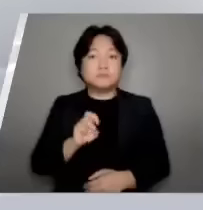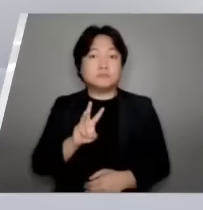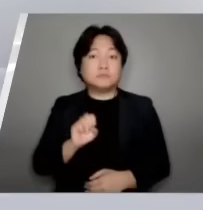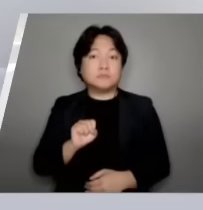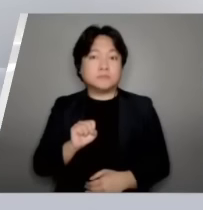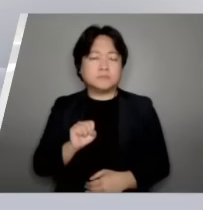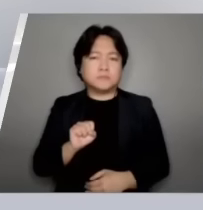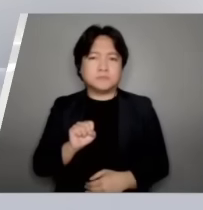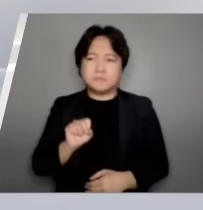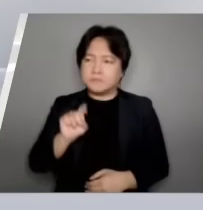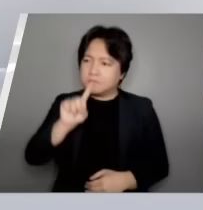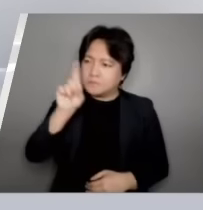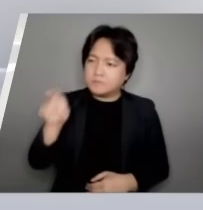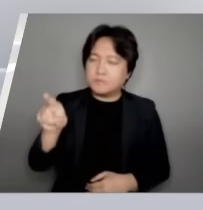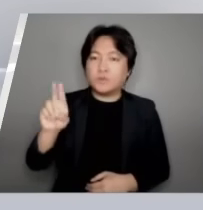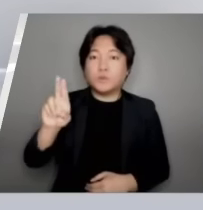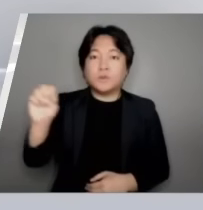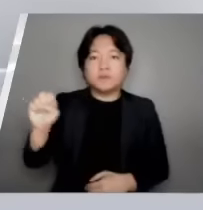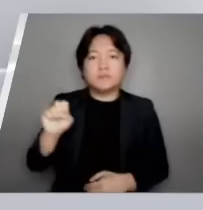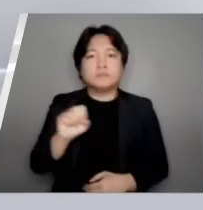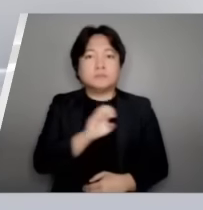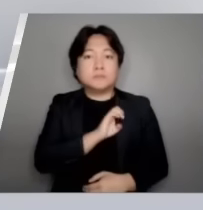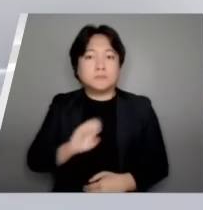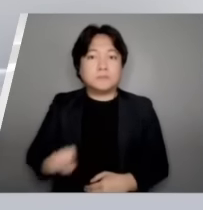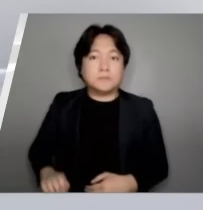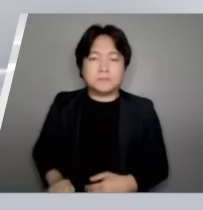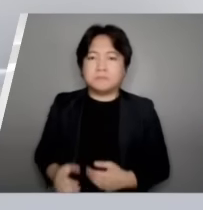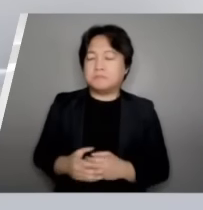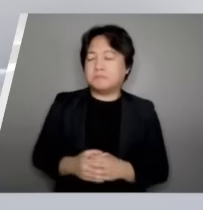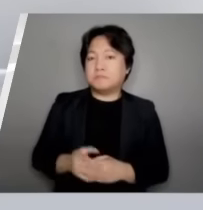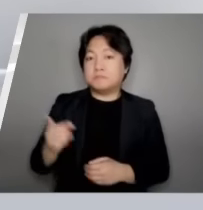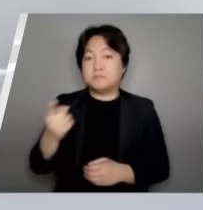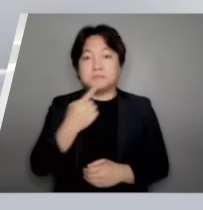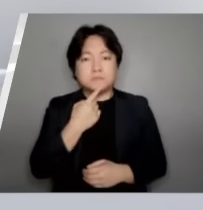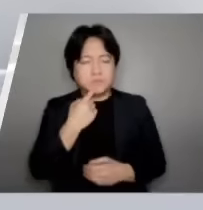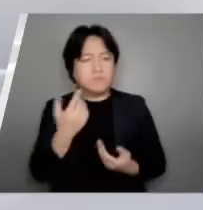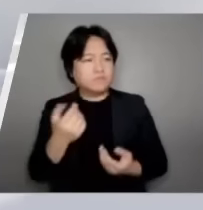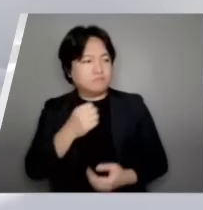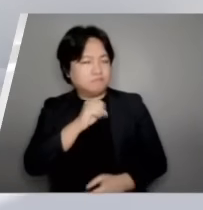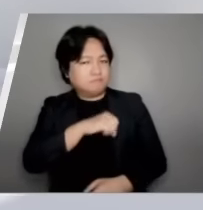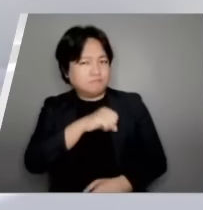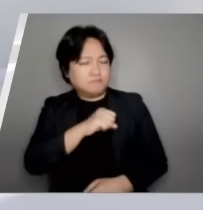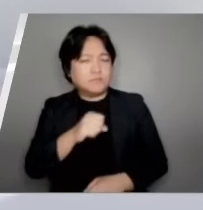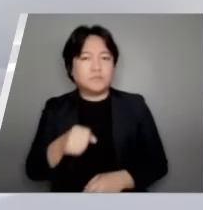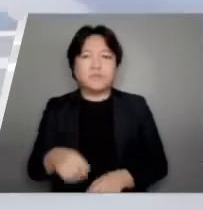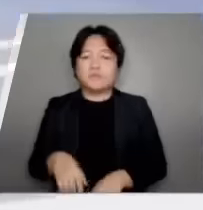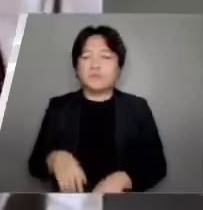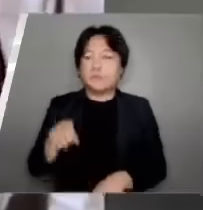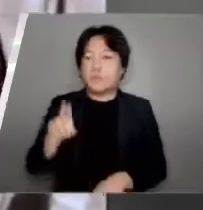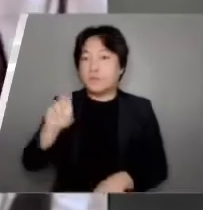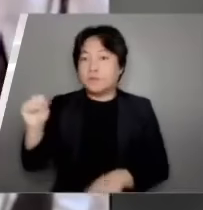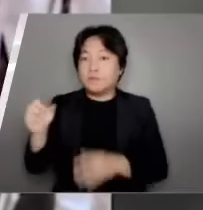sa kanilang tagapagsalita, bilang kaalyado ay nagtutulungan ang Pilipinas at Amerika sa iba't ibang issue. Sa pulong kanina